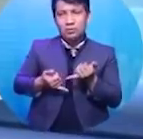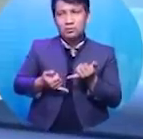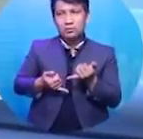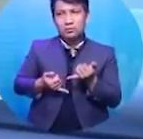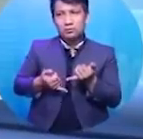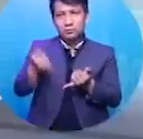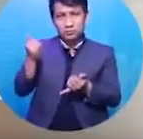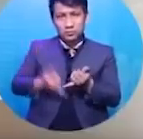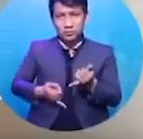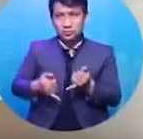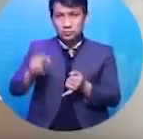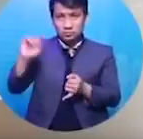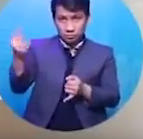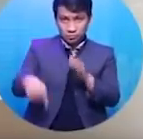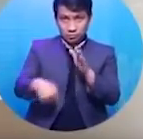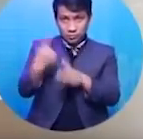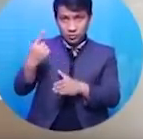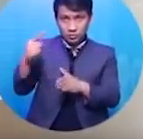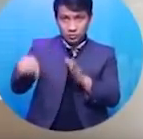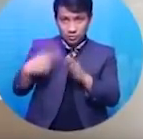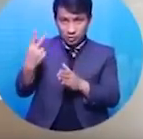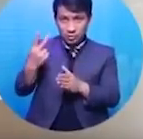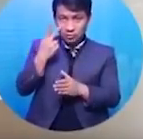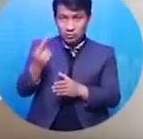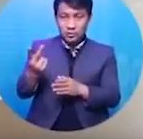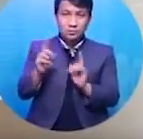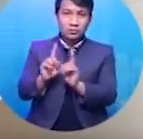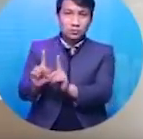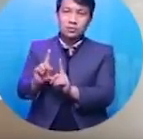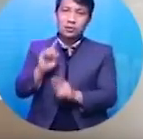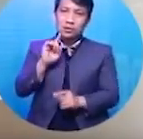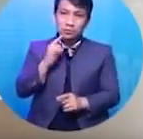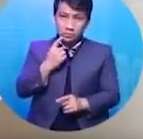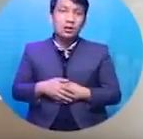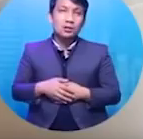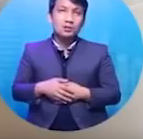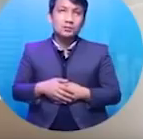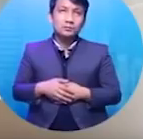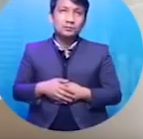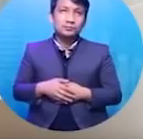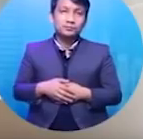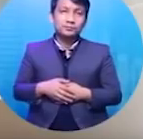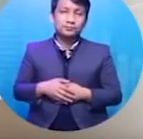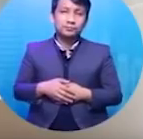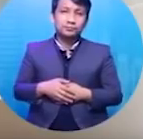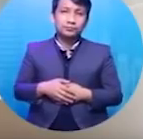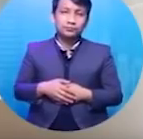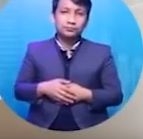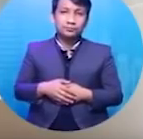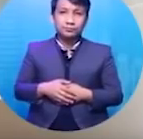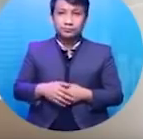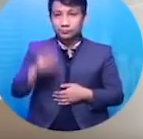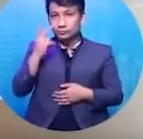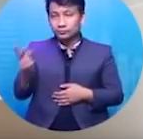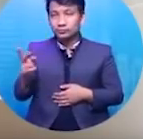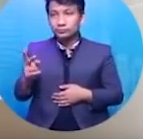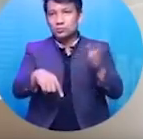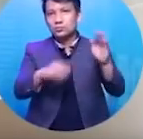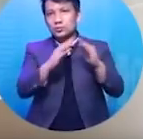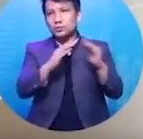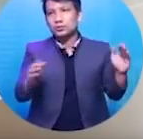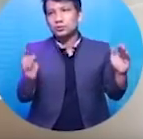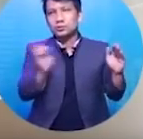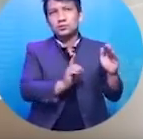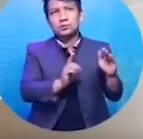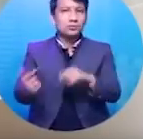na nakita mo si Mrs. na may kasamang lalaki at yun po ang pinagbabasa mo ng selos. After that, wala na. Eh, paano ko po, boss, makikita, hindi naman po umuwi sa amin, bihirang umuwi.